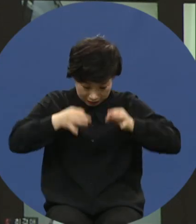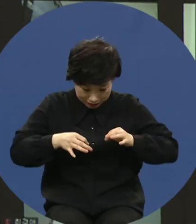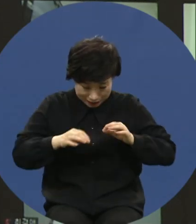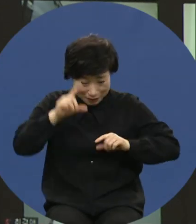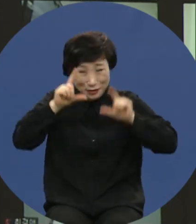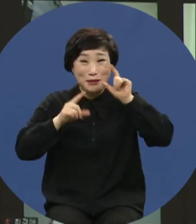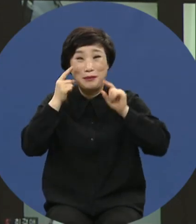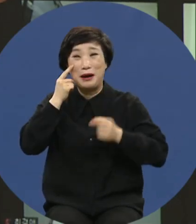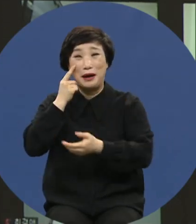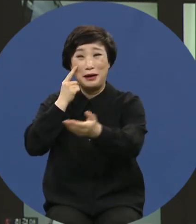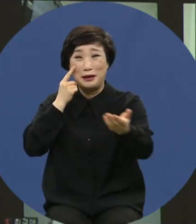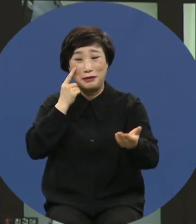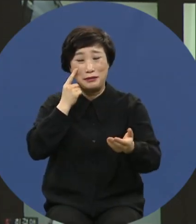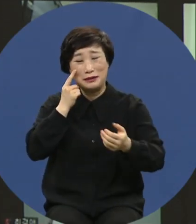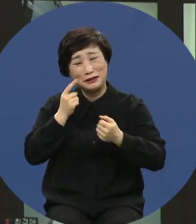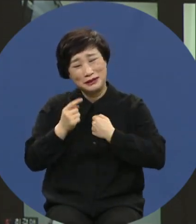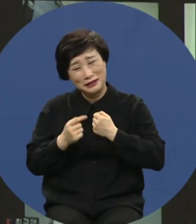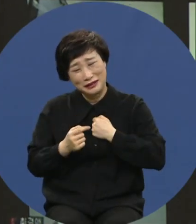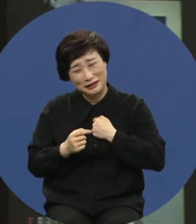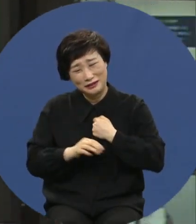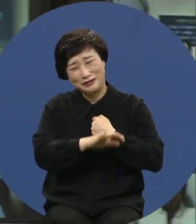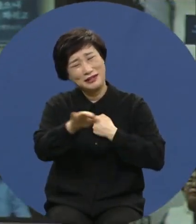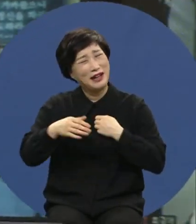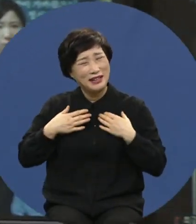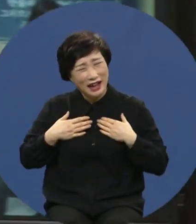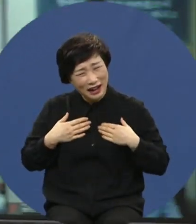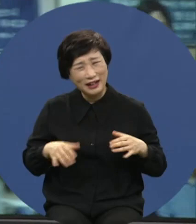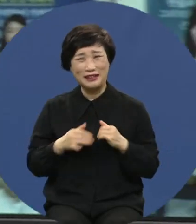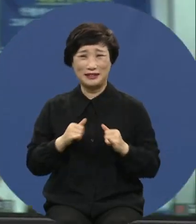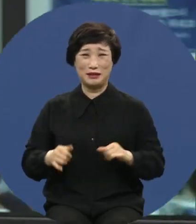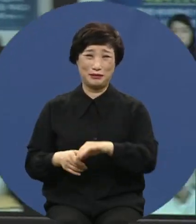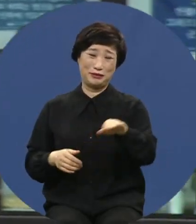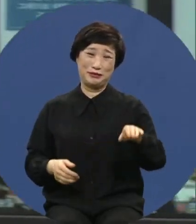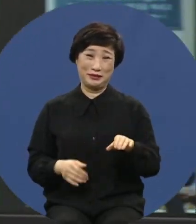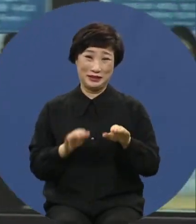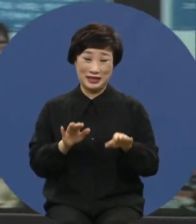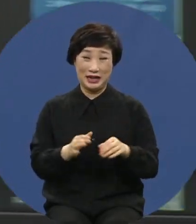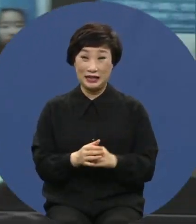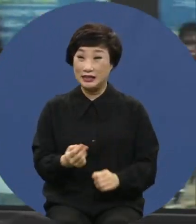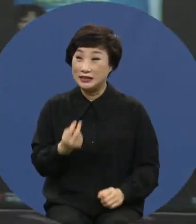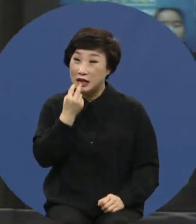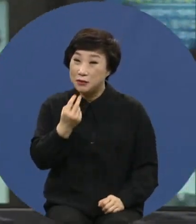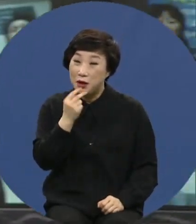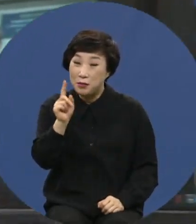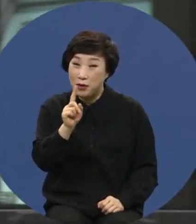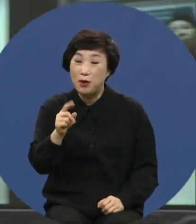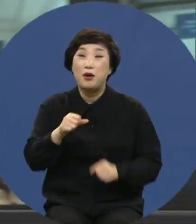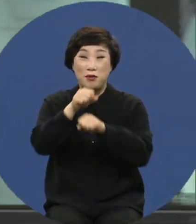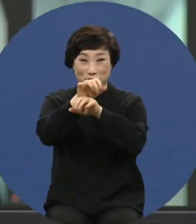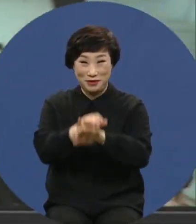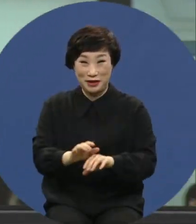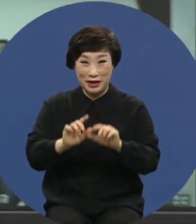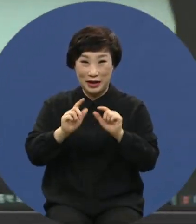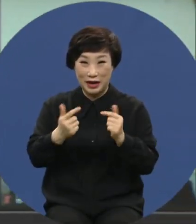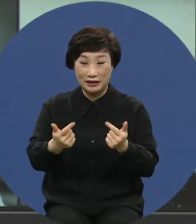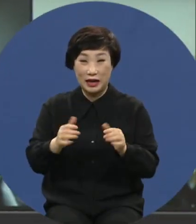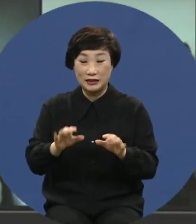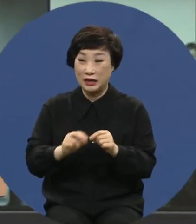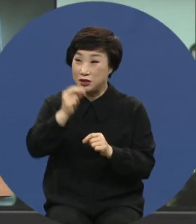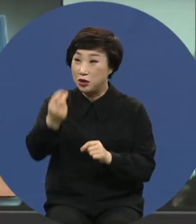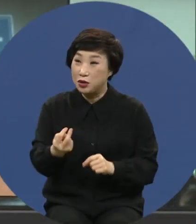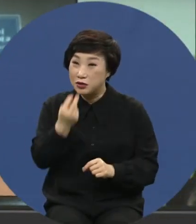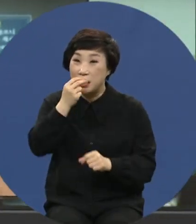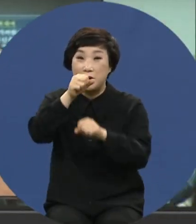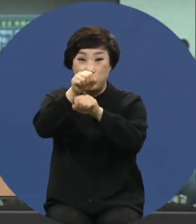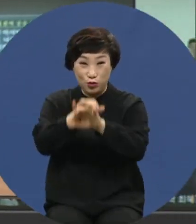우리가 얼마나 빈약한 자들이냐. 생명은 무너지지 않는 것,